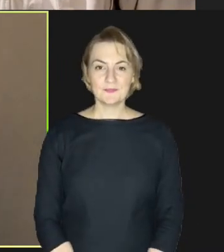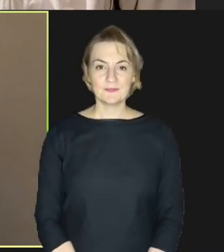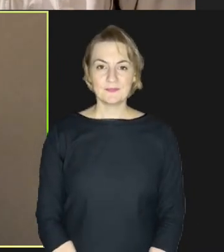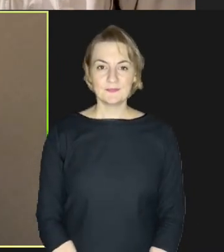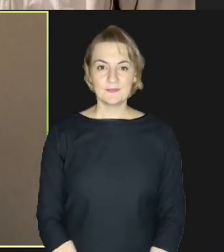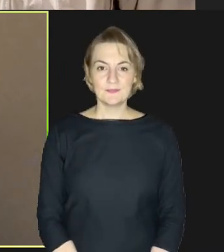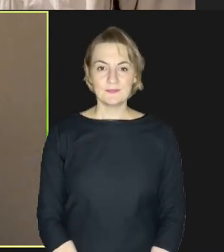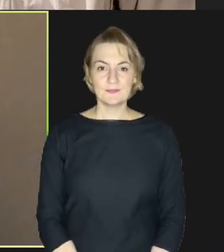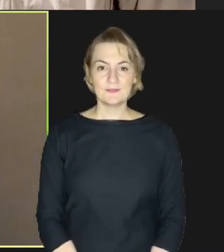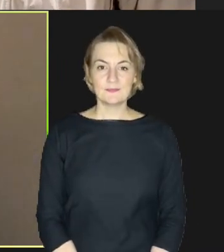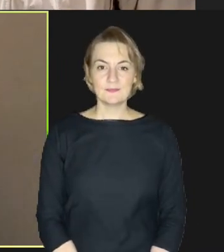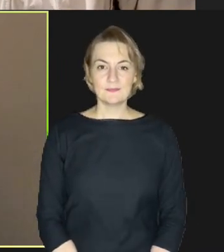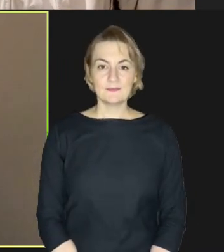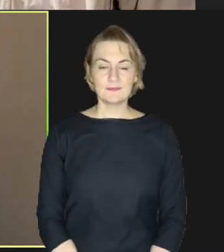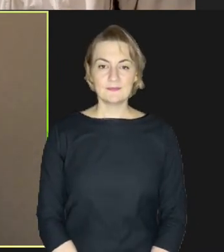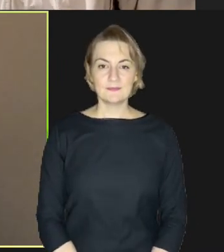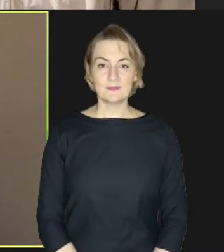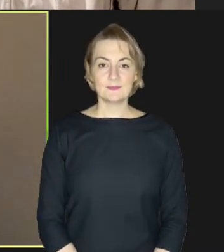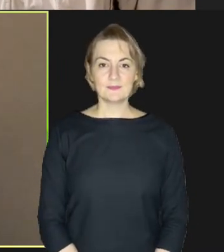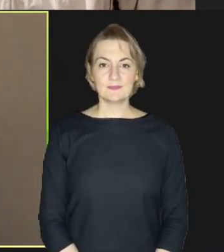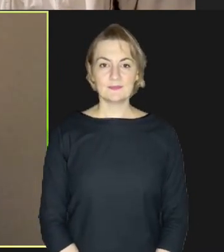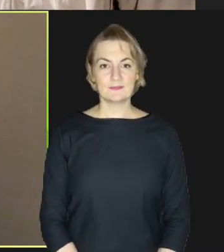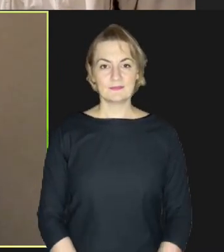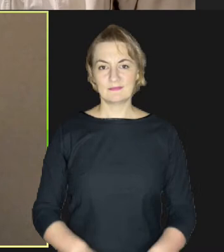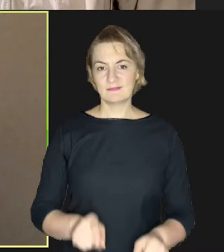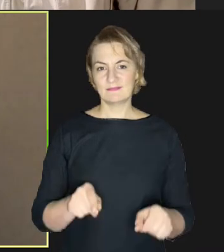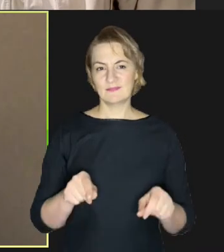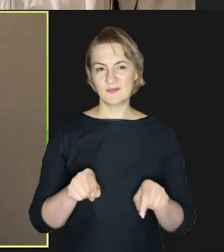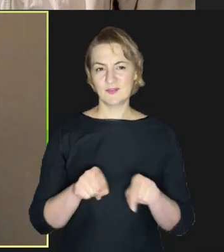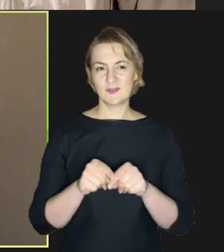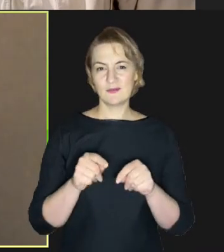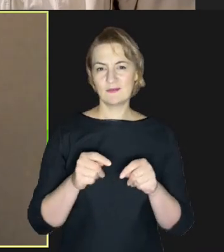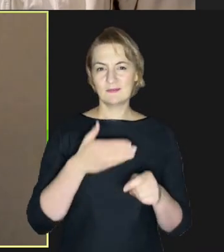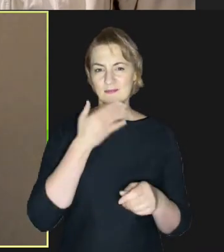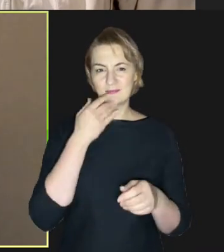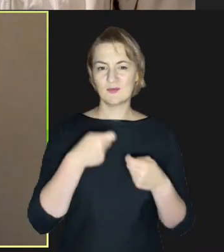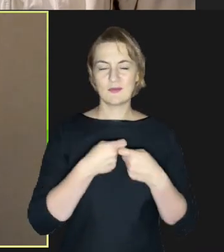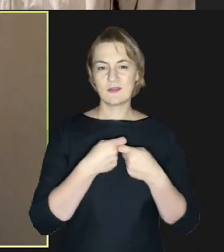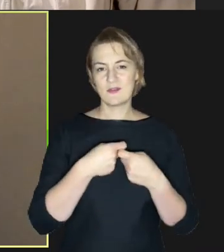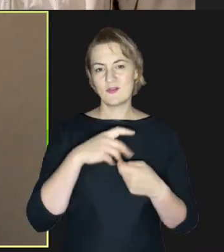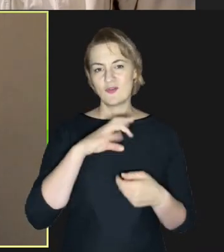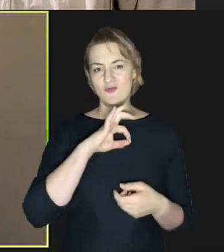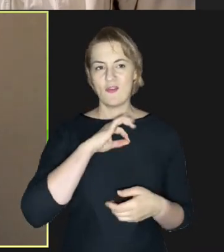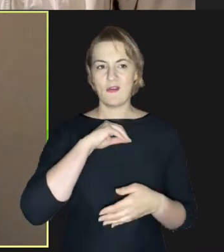I to nie ma nic wspólnego z masowaniem ego. Zresztą